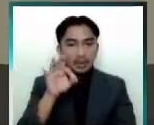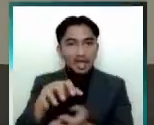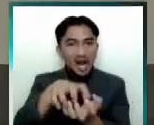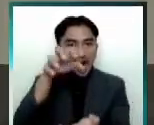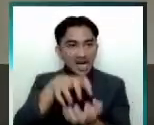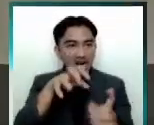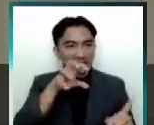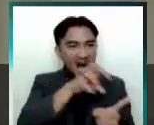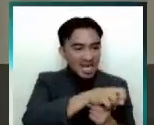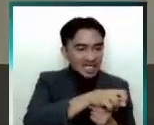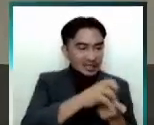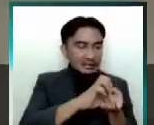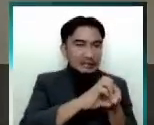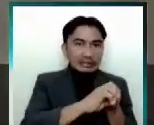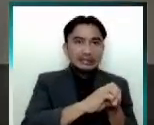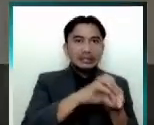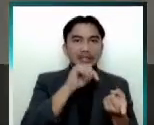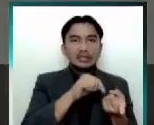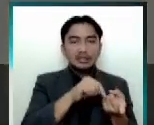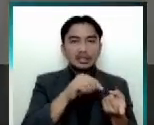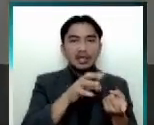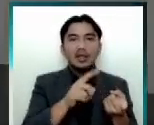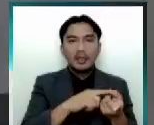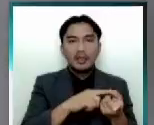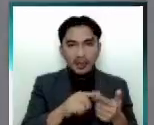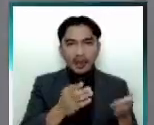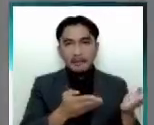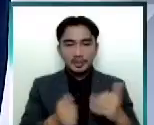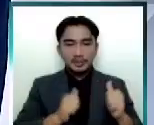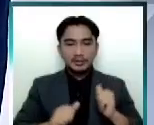ang katawan ng biktima bago dinala sa malalim na bahagi ng ilog.